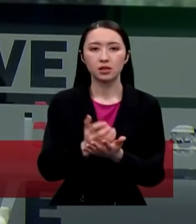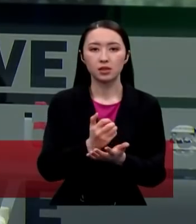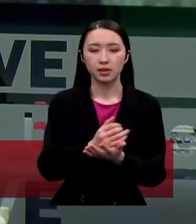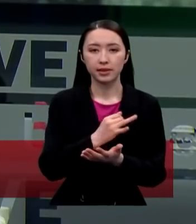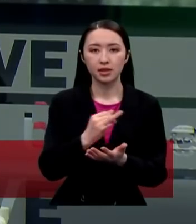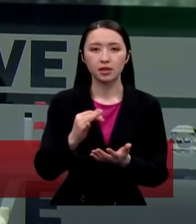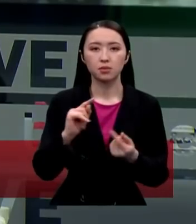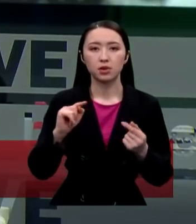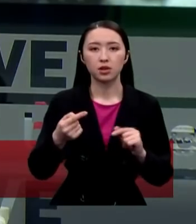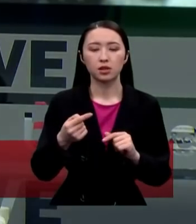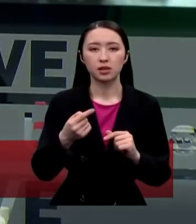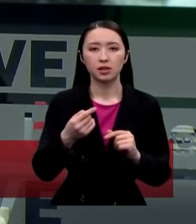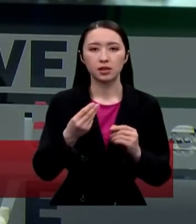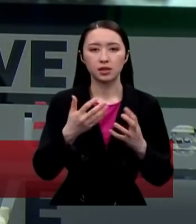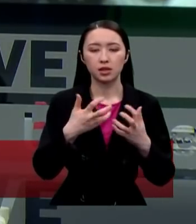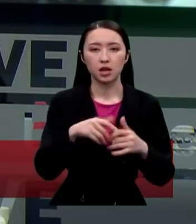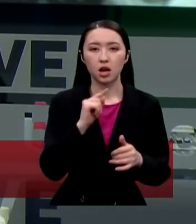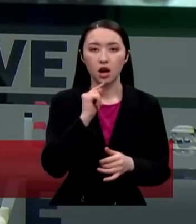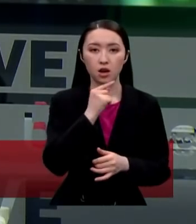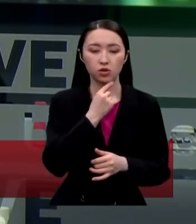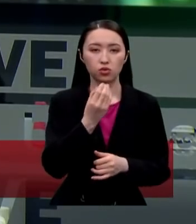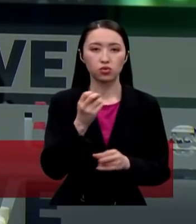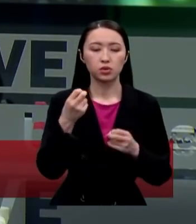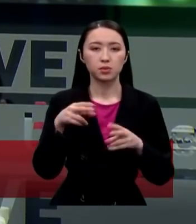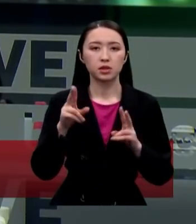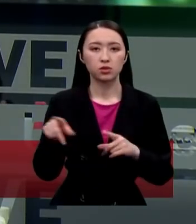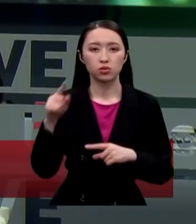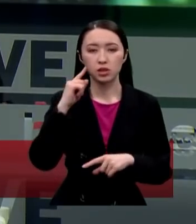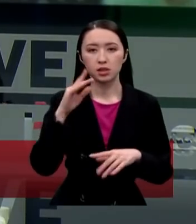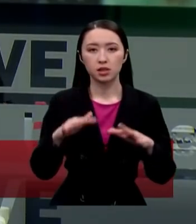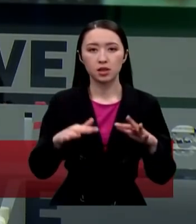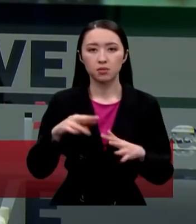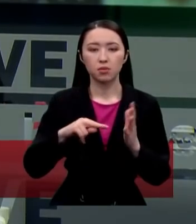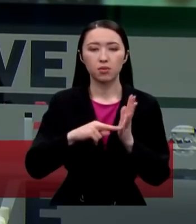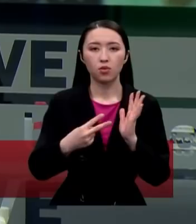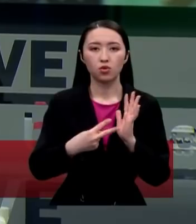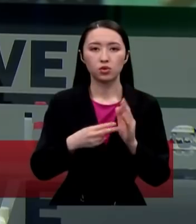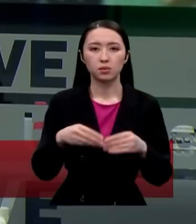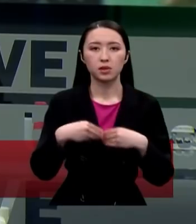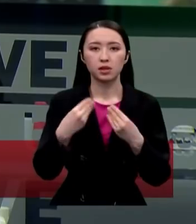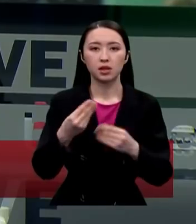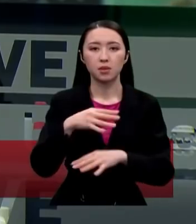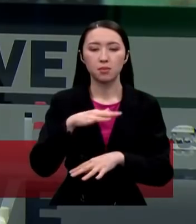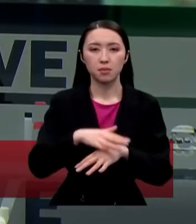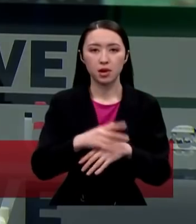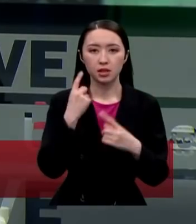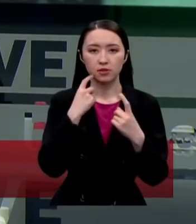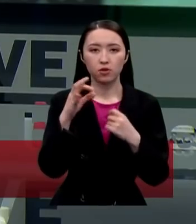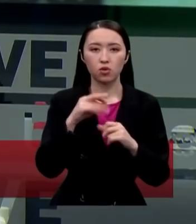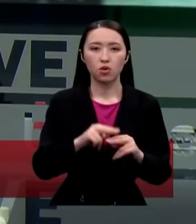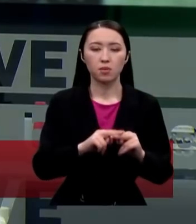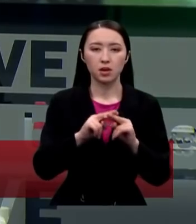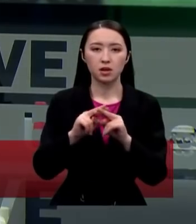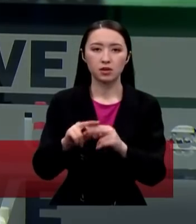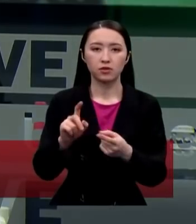противоречит цифровизации экономики. Кроме того, вызывает у специалистов сомнения способ предоставления банками сведений об операциях в